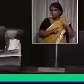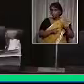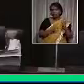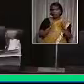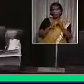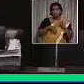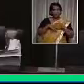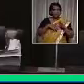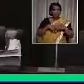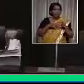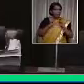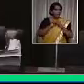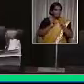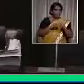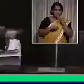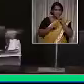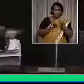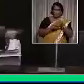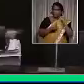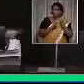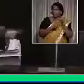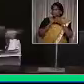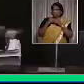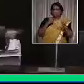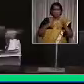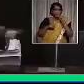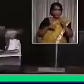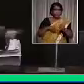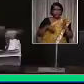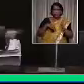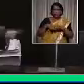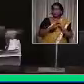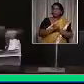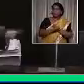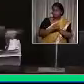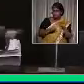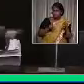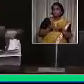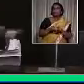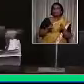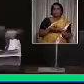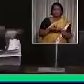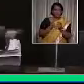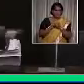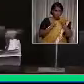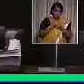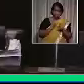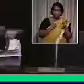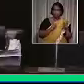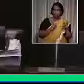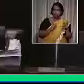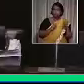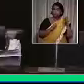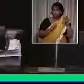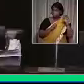ஏனென்றால் அவருடைய முதலாவது அந்த உரையில் கூட இங்கு பேசுகின்ற பொழுது இனவாதத்தை மூலதனமாக இங்கு விதைத்தார். தேர்தல்